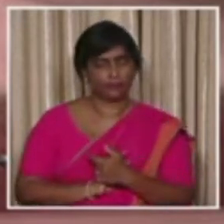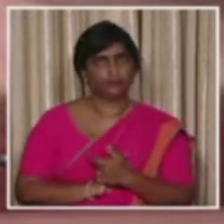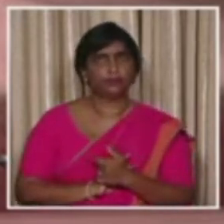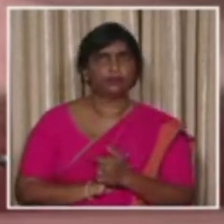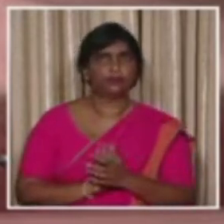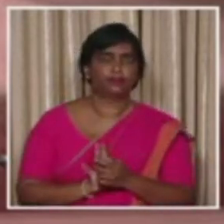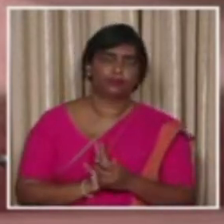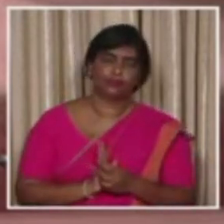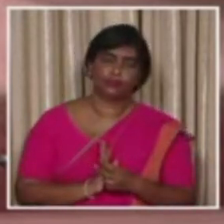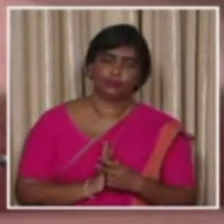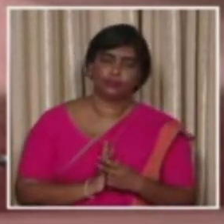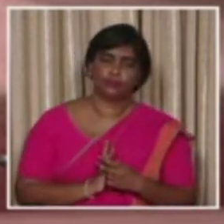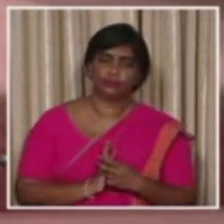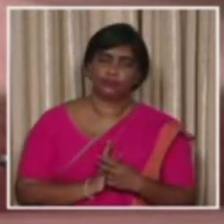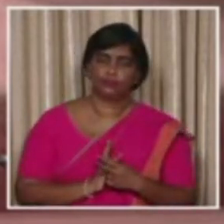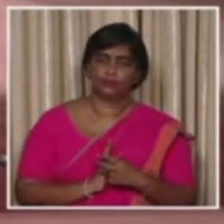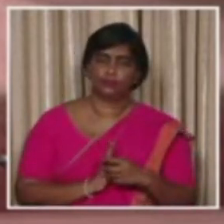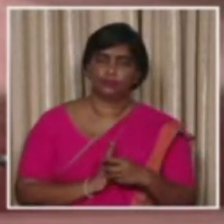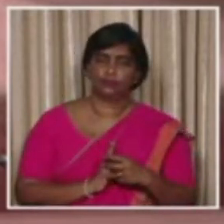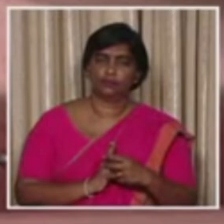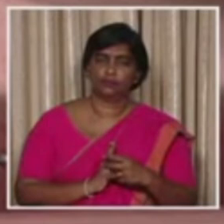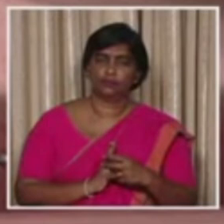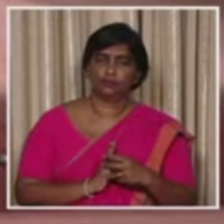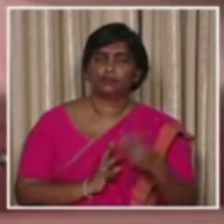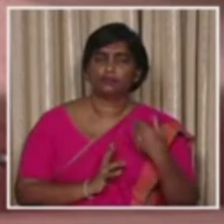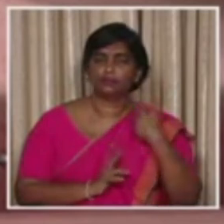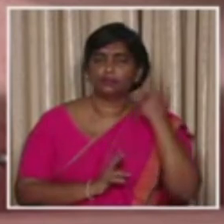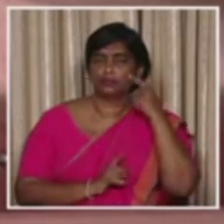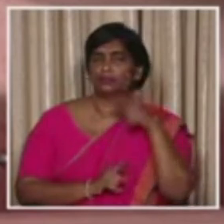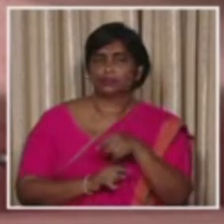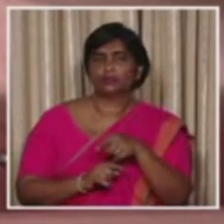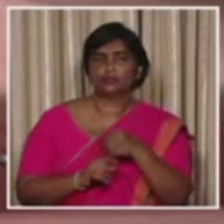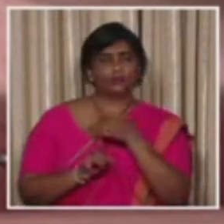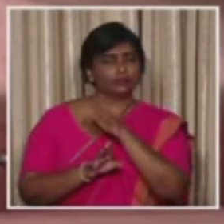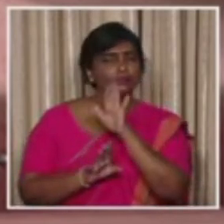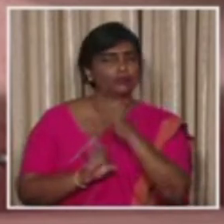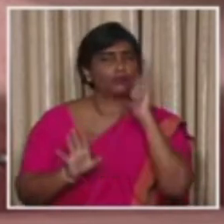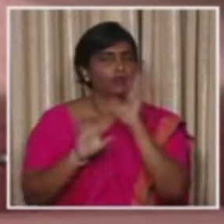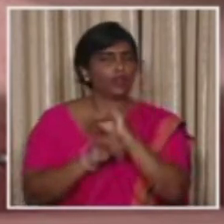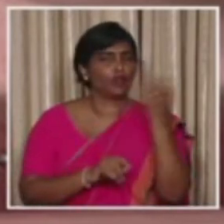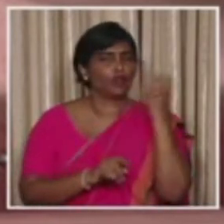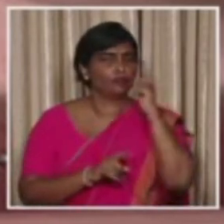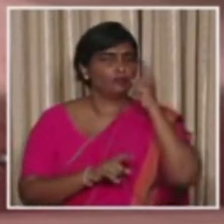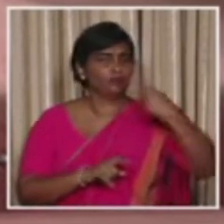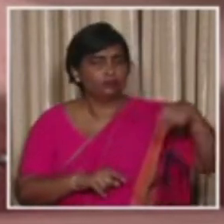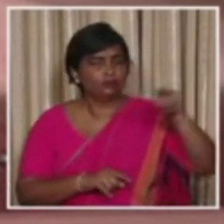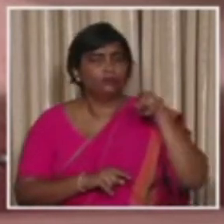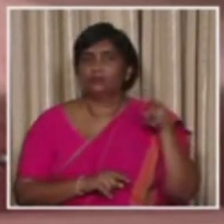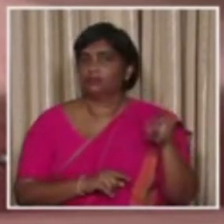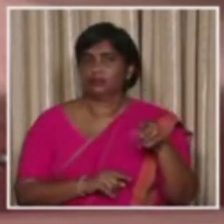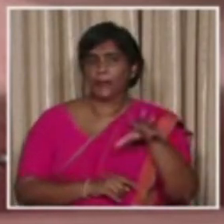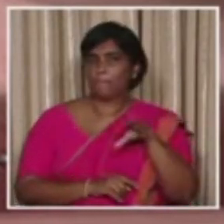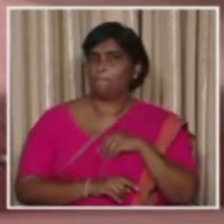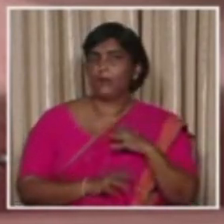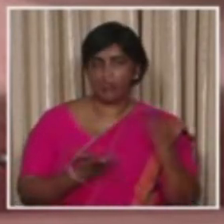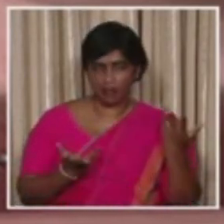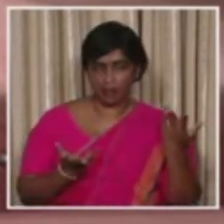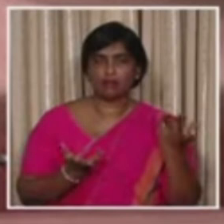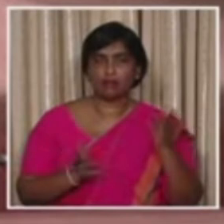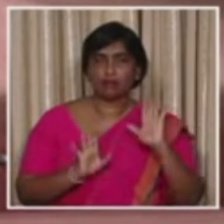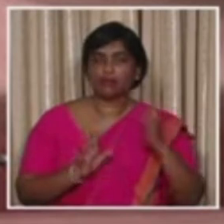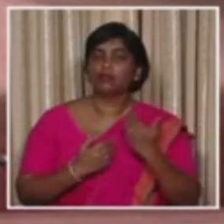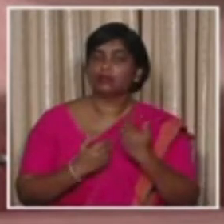முஸ்லிம்களும் ஏற்றுக்கொள்ளப் போவதில்லை என்பது எங்களுக்கு தெரியும். இங்கே காலையிலே நாங்கள் இங்கே பாராளுமன்ற சக முஸ்லிம் பாராளுமன்ற உறுப்பினர்களுடன் பேசுகின்ற